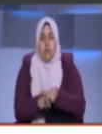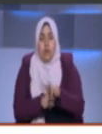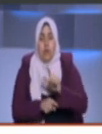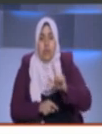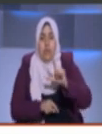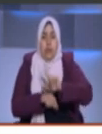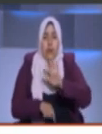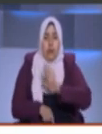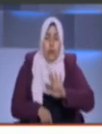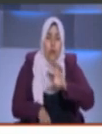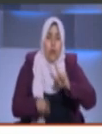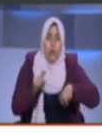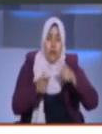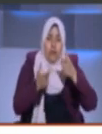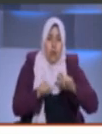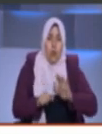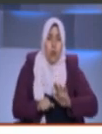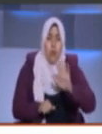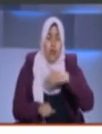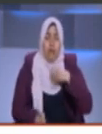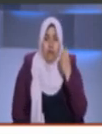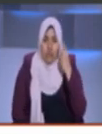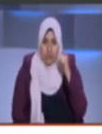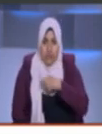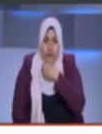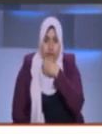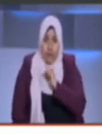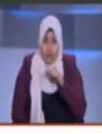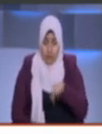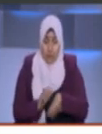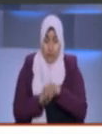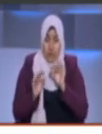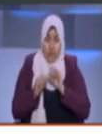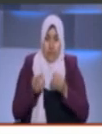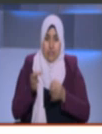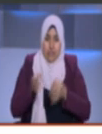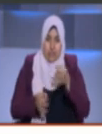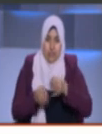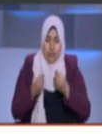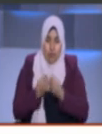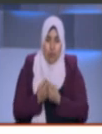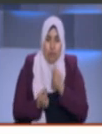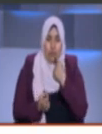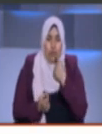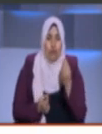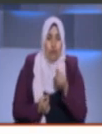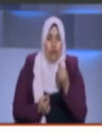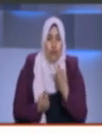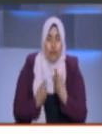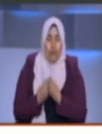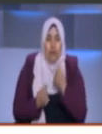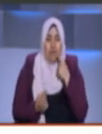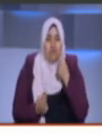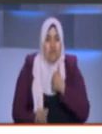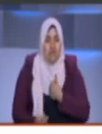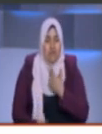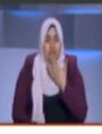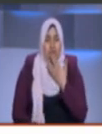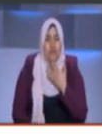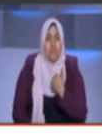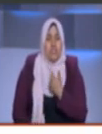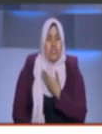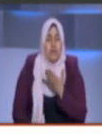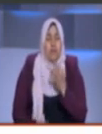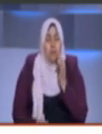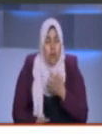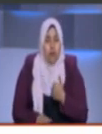وبعض الدول الأوروبية. أعتقد أن فرنسا من خلال سياستها ودبلوماسيتها الراقية تستطيع